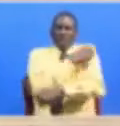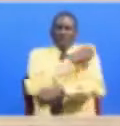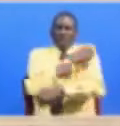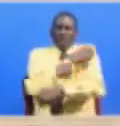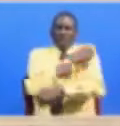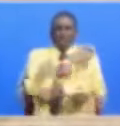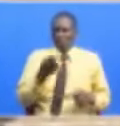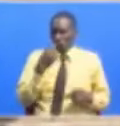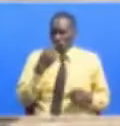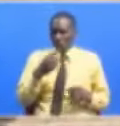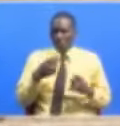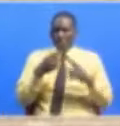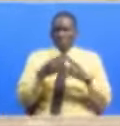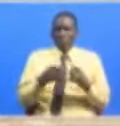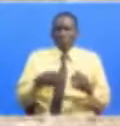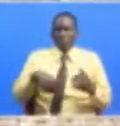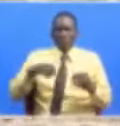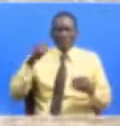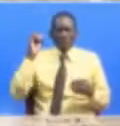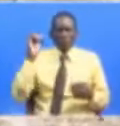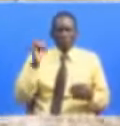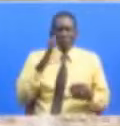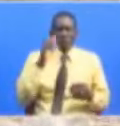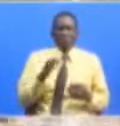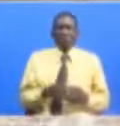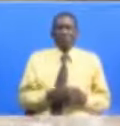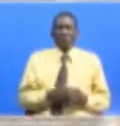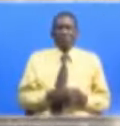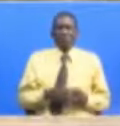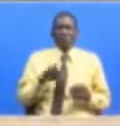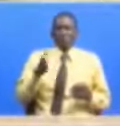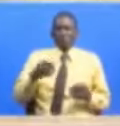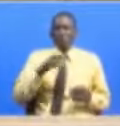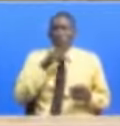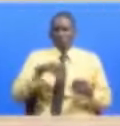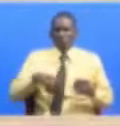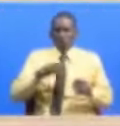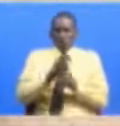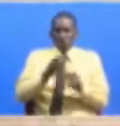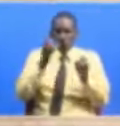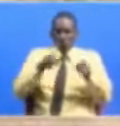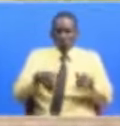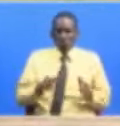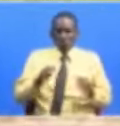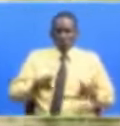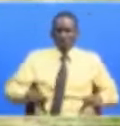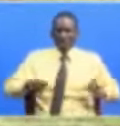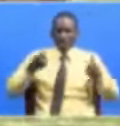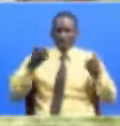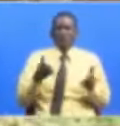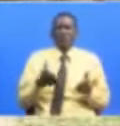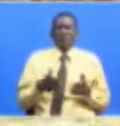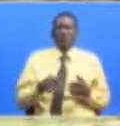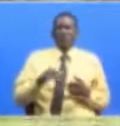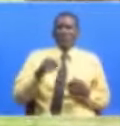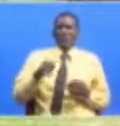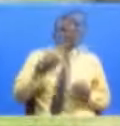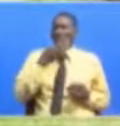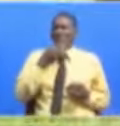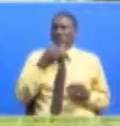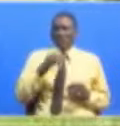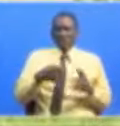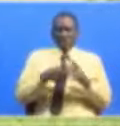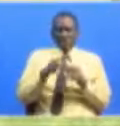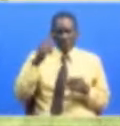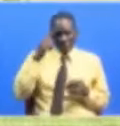kupata afueni, ila kwa gharama kubwa. Kwa vile Adrian ameanza kuzoea mtindo mpya wa maisha yake, Ndungu ameanza